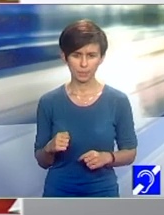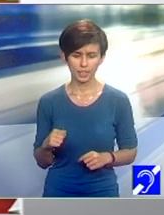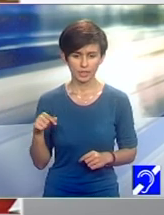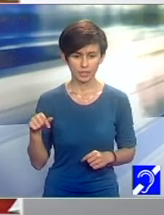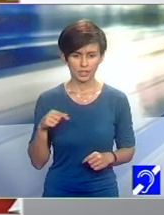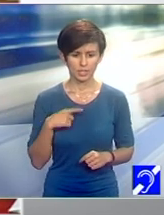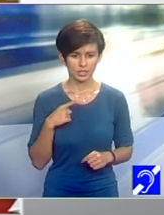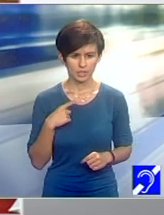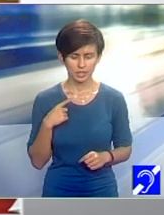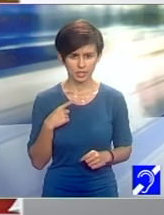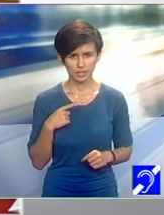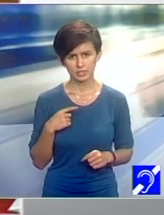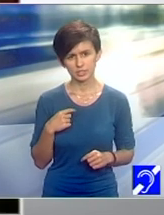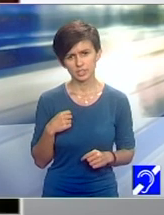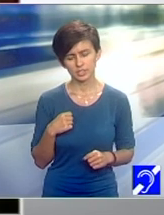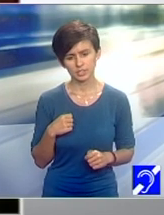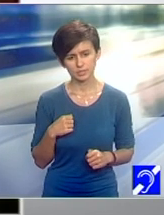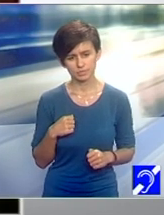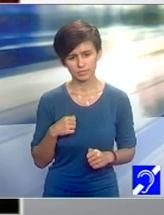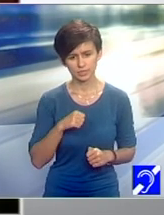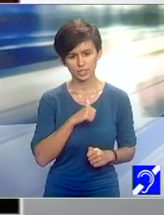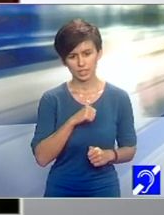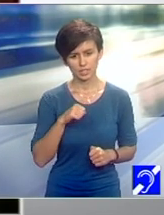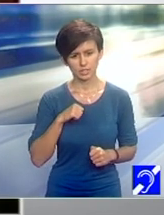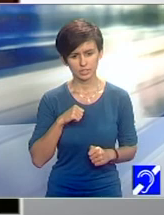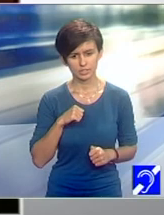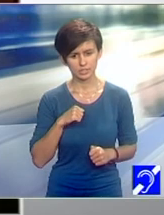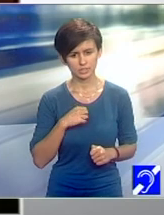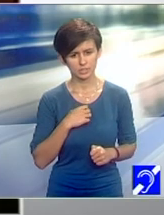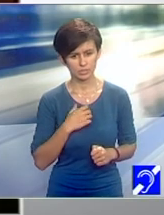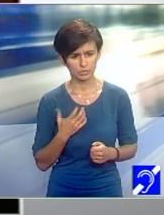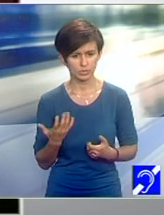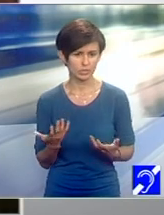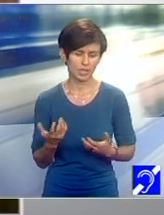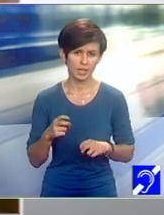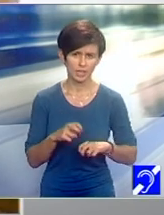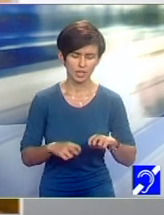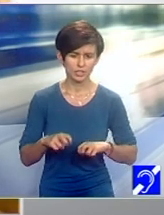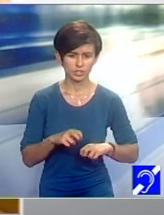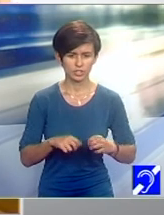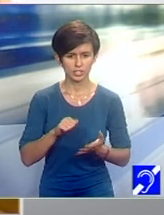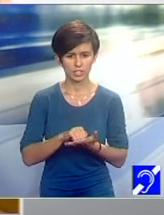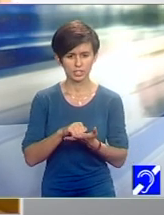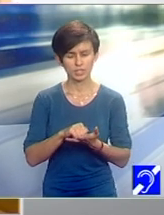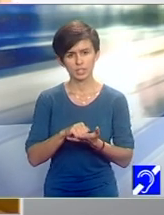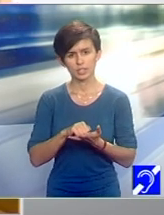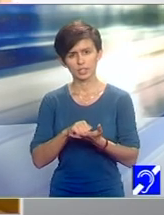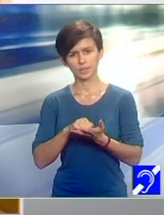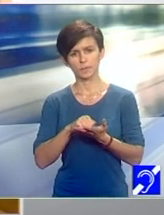este singular, să zicem, în a cerceta Biblia din punct de vedere al omului de